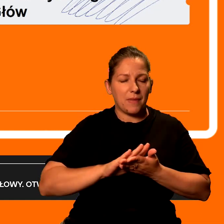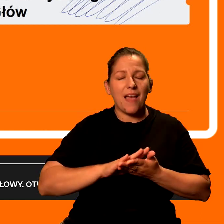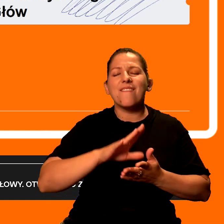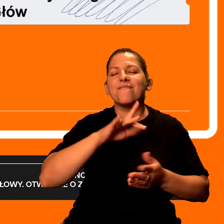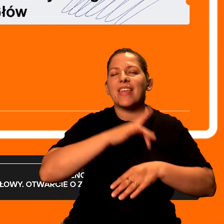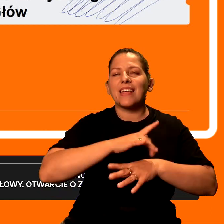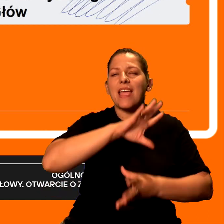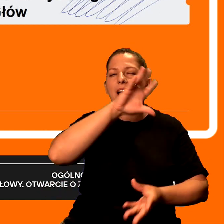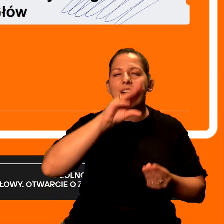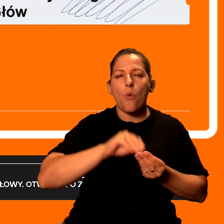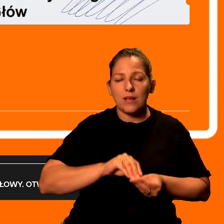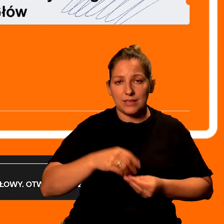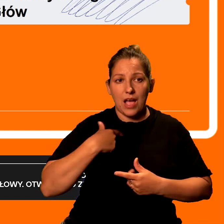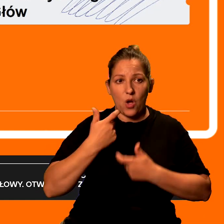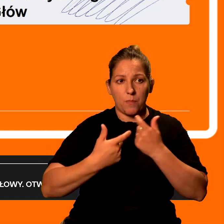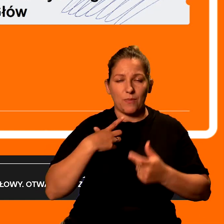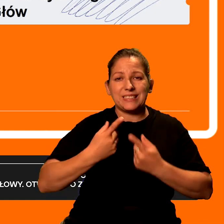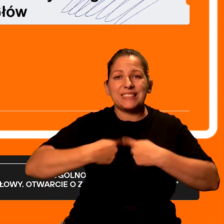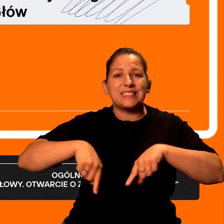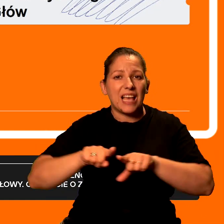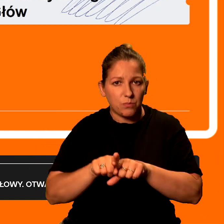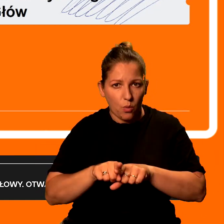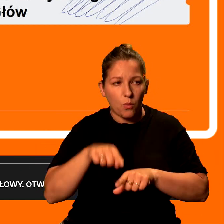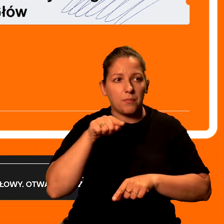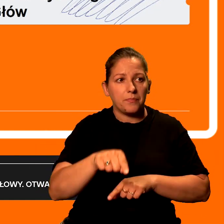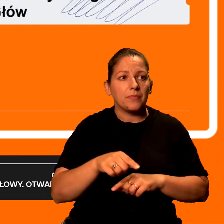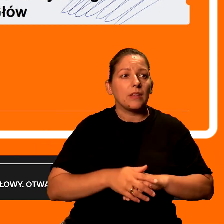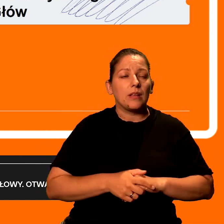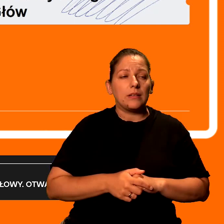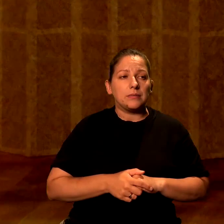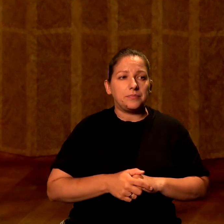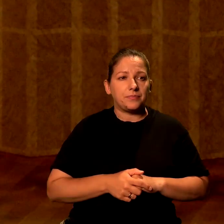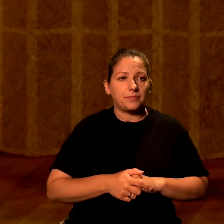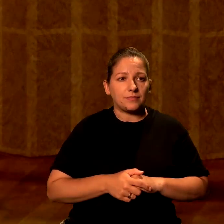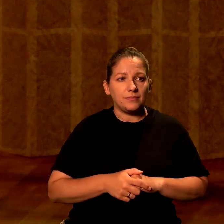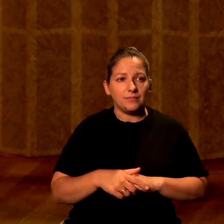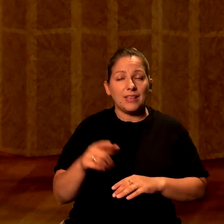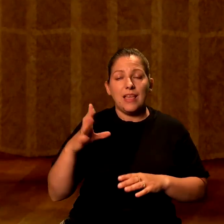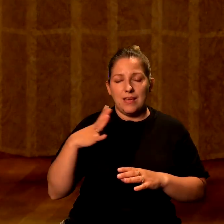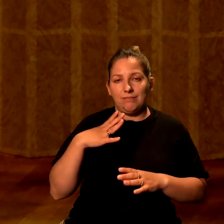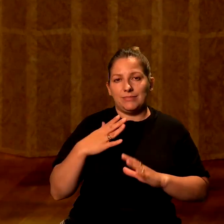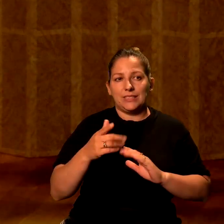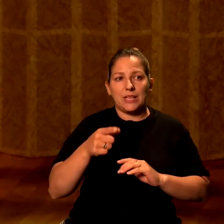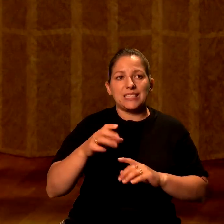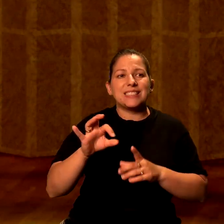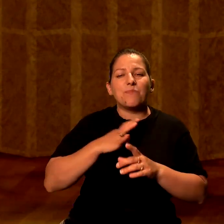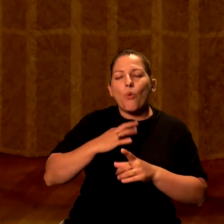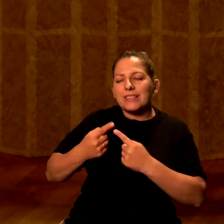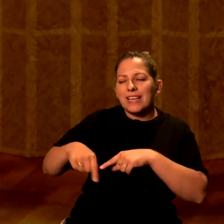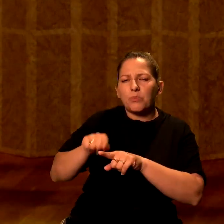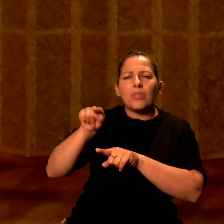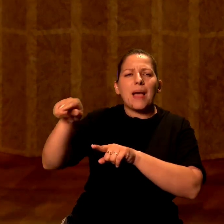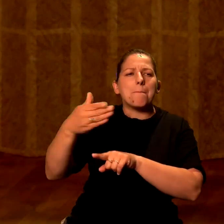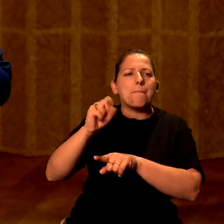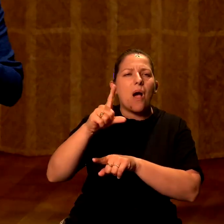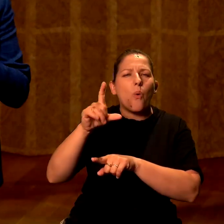ewaluacji, którą przeprowadziliśmy w zespole, bo tak skoro mówimy o tak jest już, zrobił się zwyczaj prezentowania. Zespół mój z kolei siedzi tam,